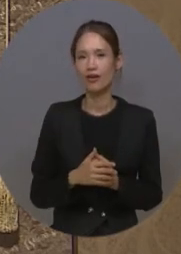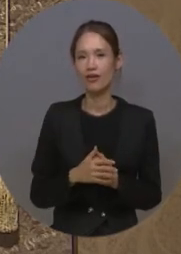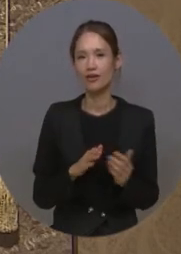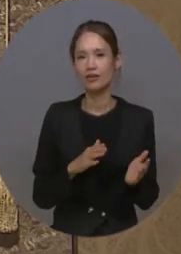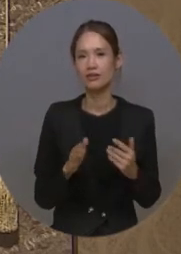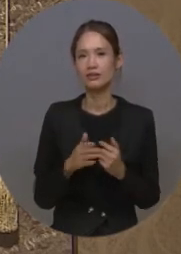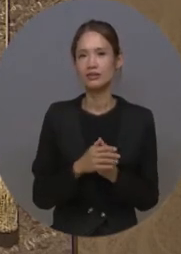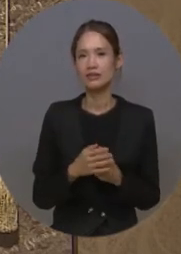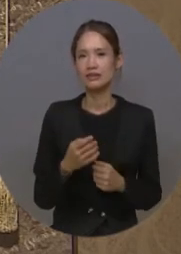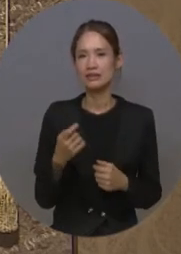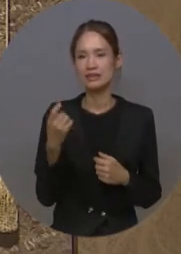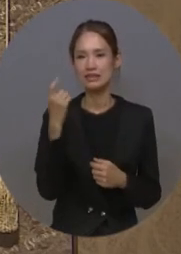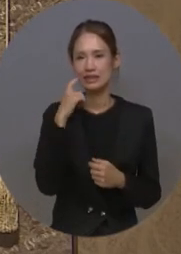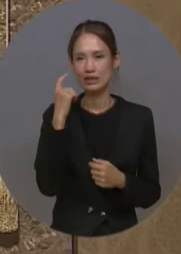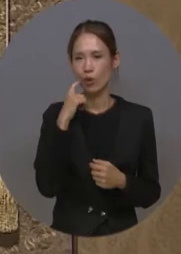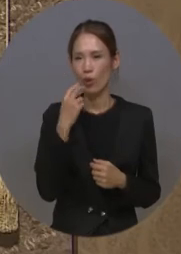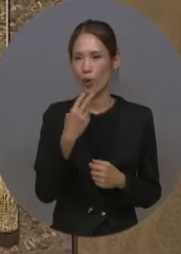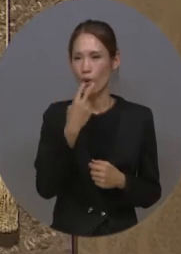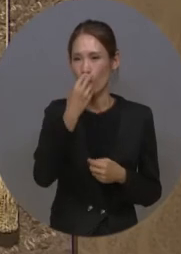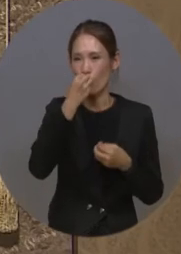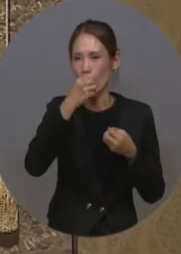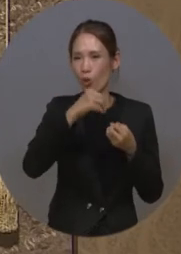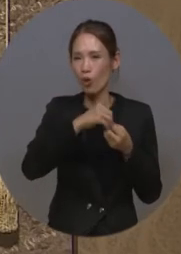그래서 인공호흡은